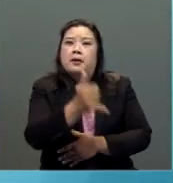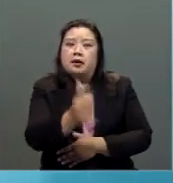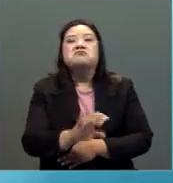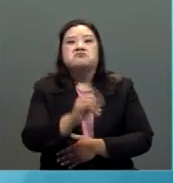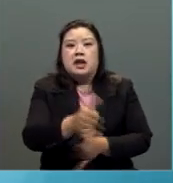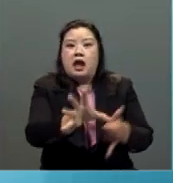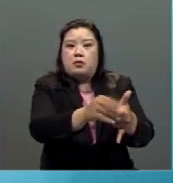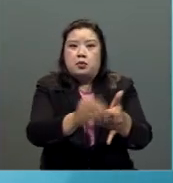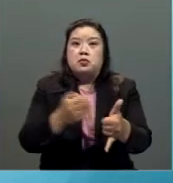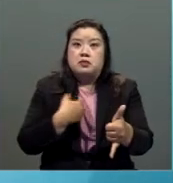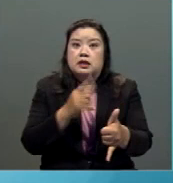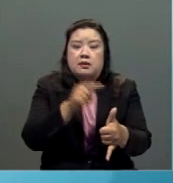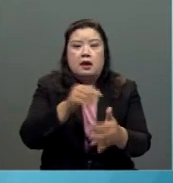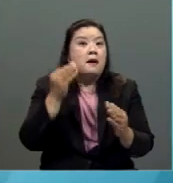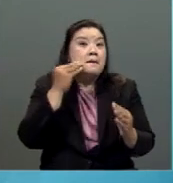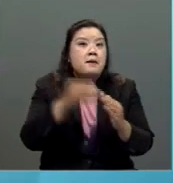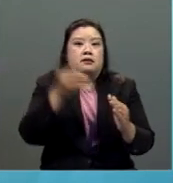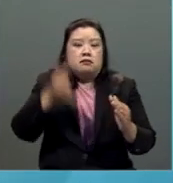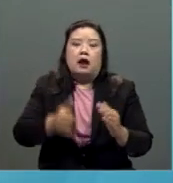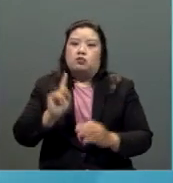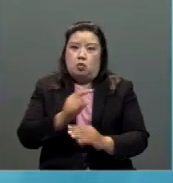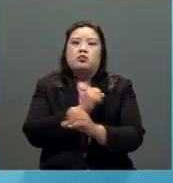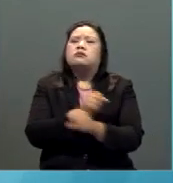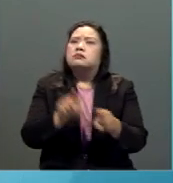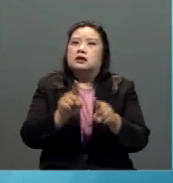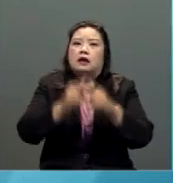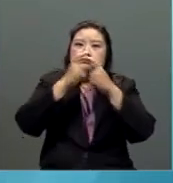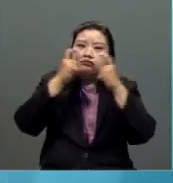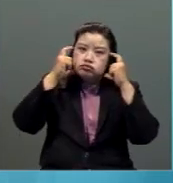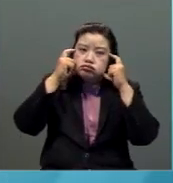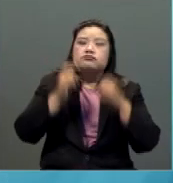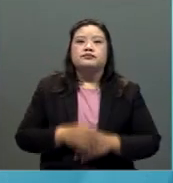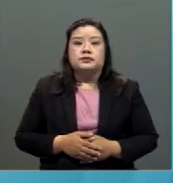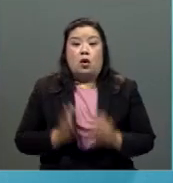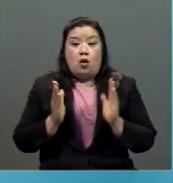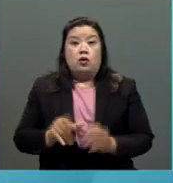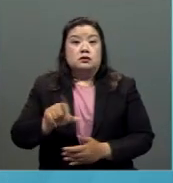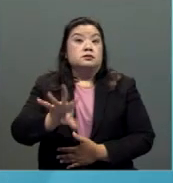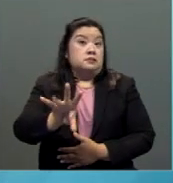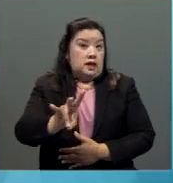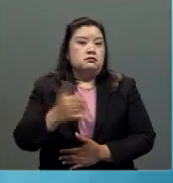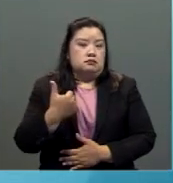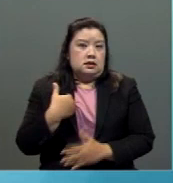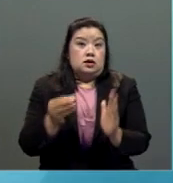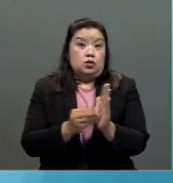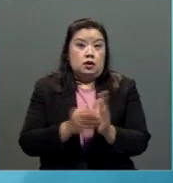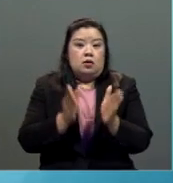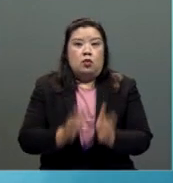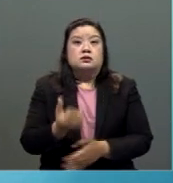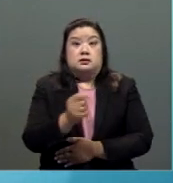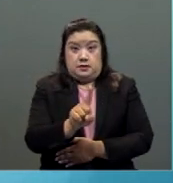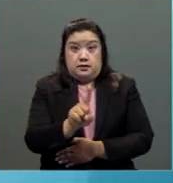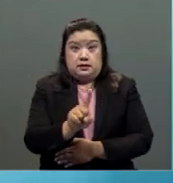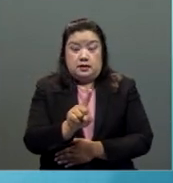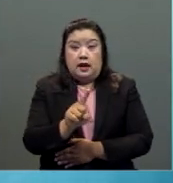อยู่ในบ้านด้วยเหมือนกันในช่วงระยะนี้นะครับ27รายนะครับเป็นกรุงเทพ11รายแล้วก็